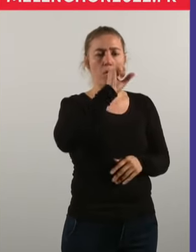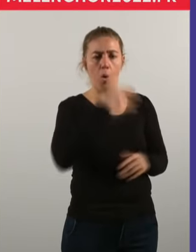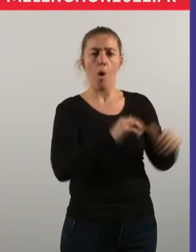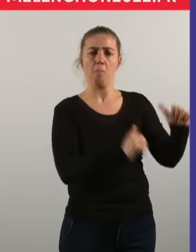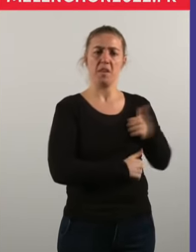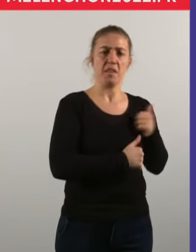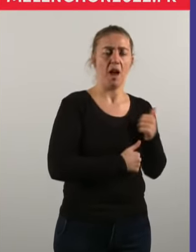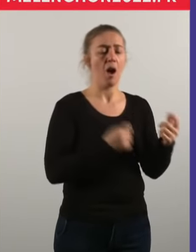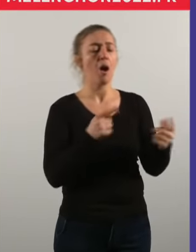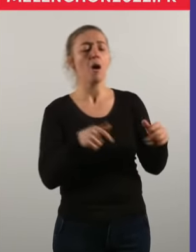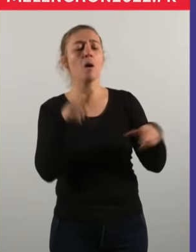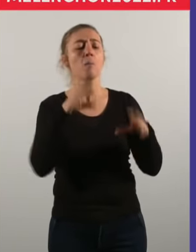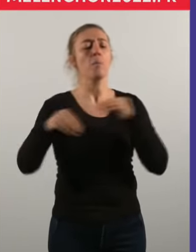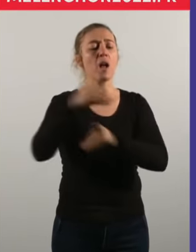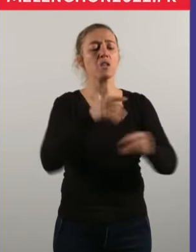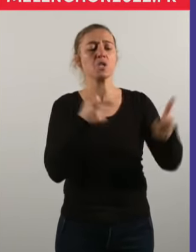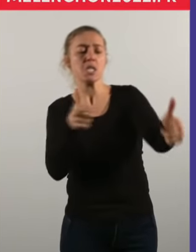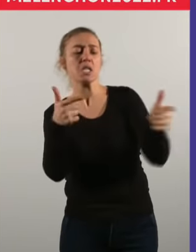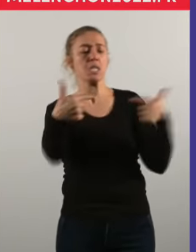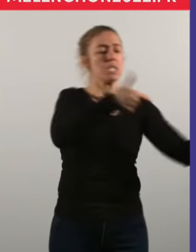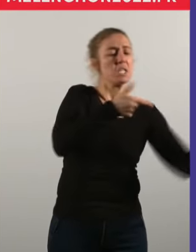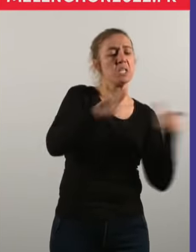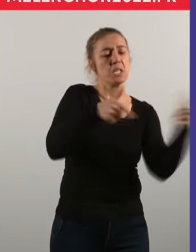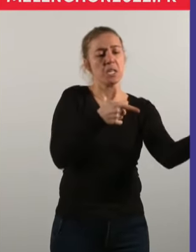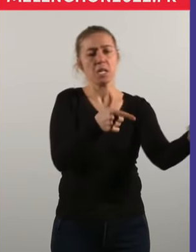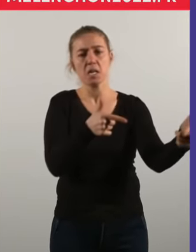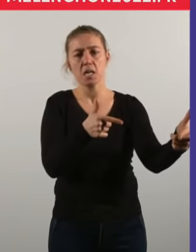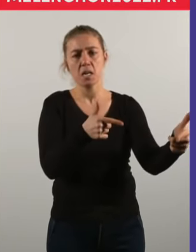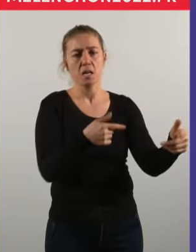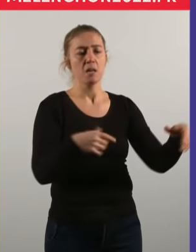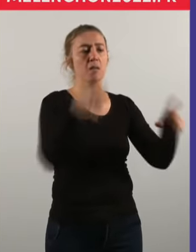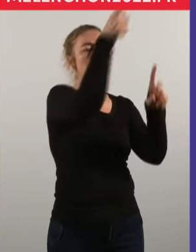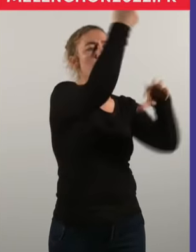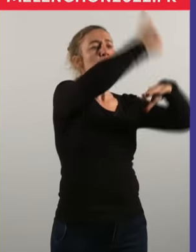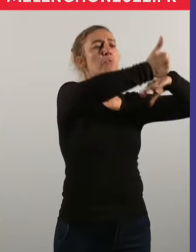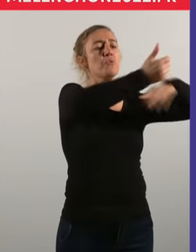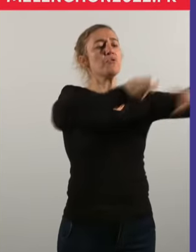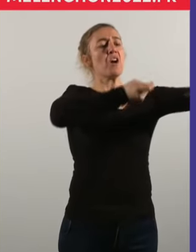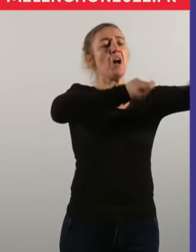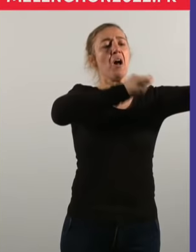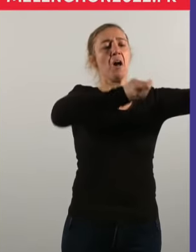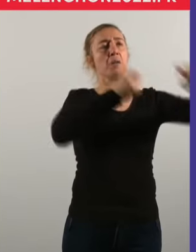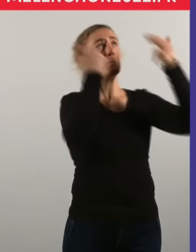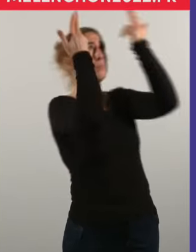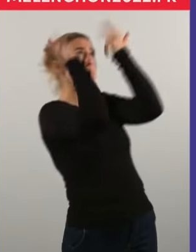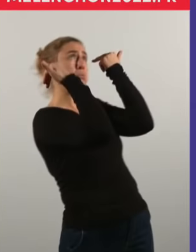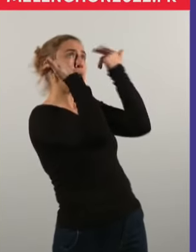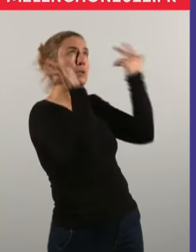contre tous les peuples à la botte des maîtres du monde.